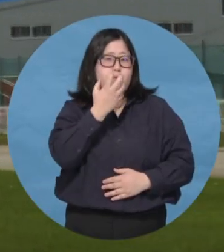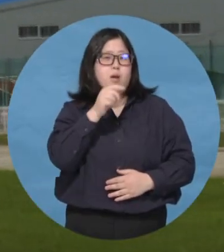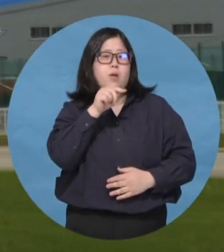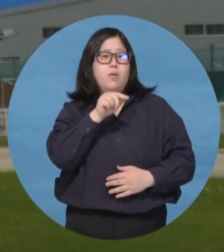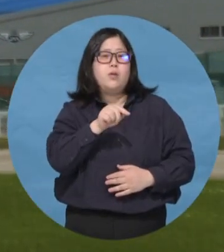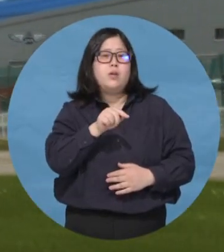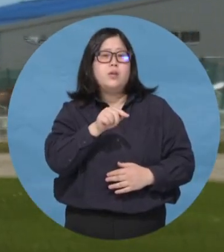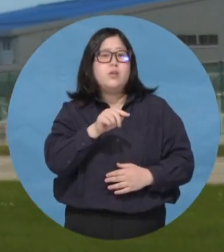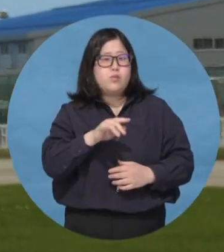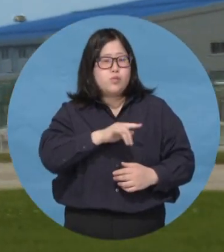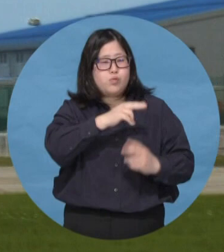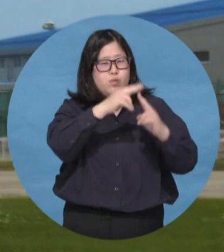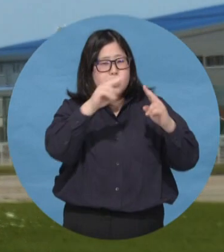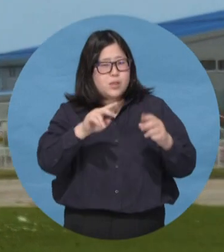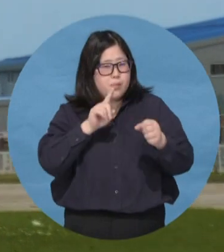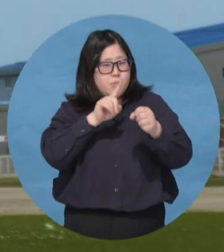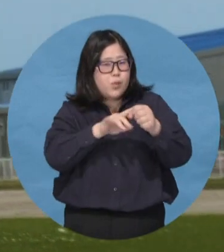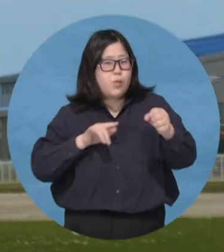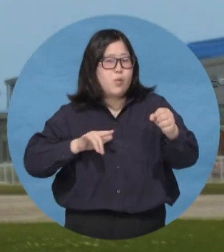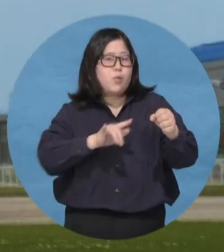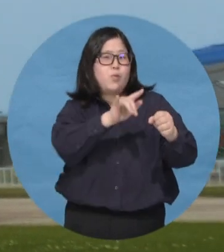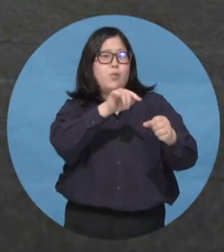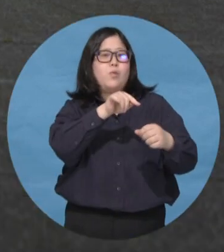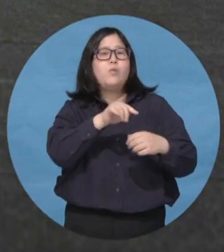すごい、富士山に向かって飛び立った。